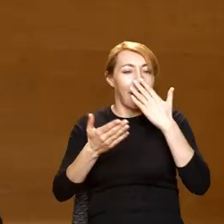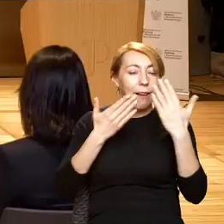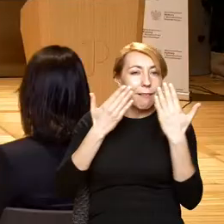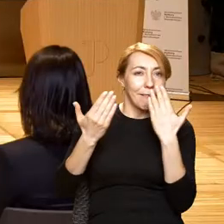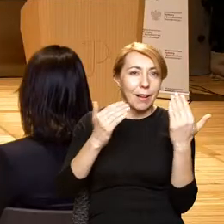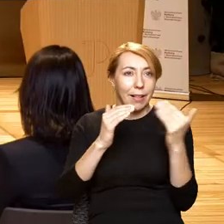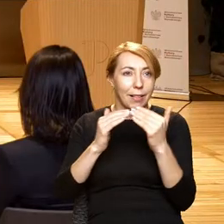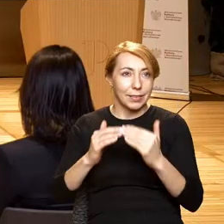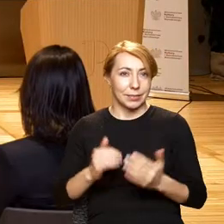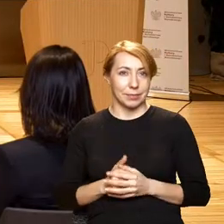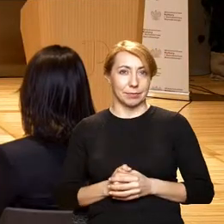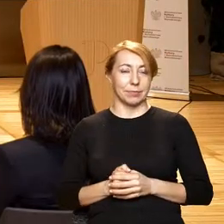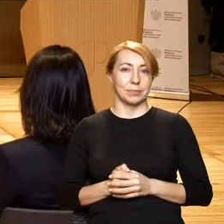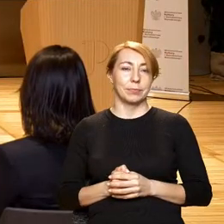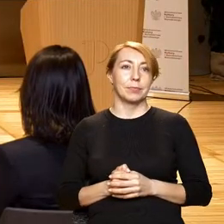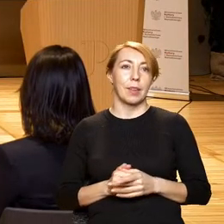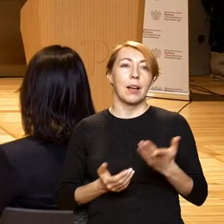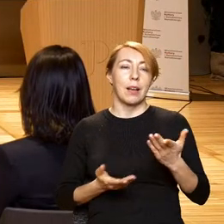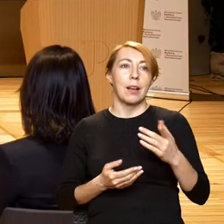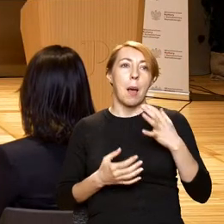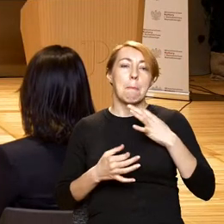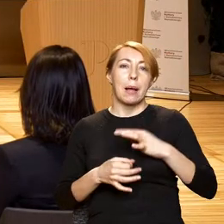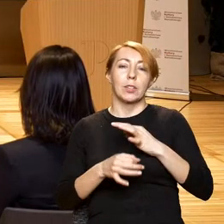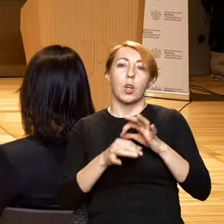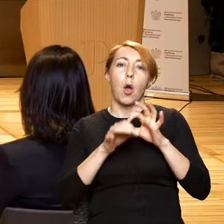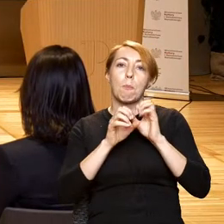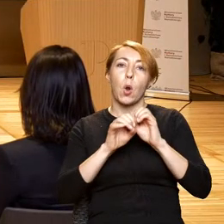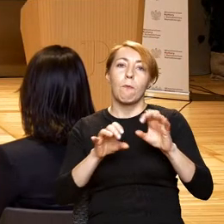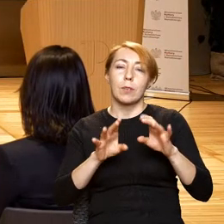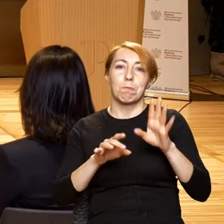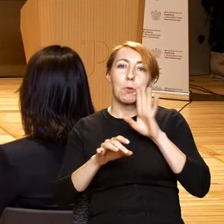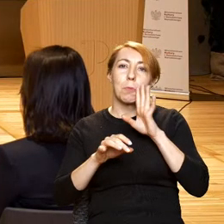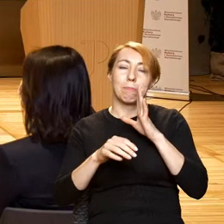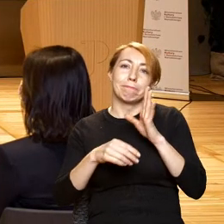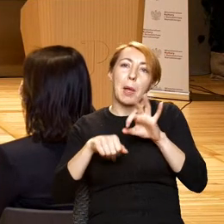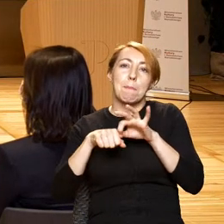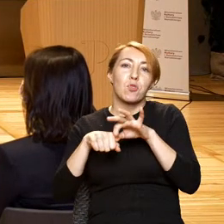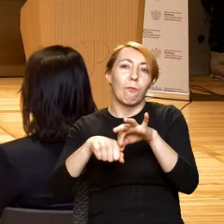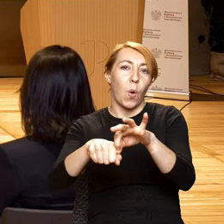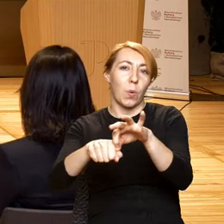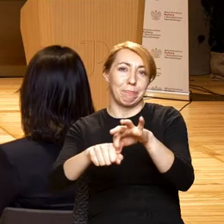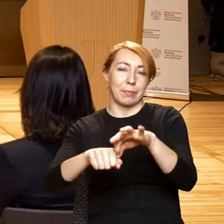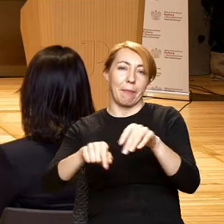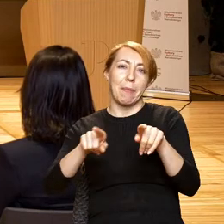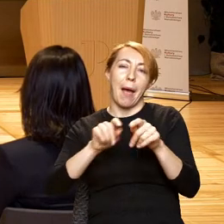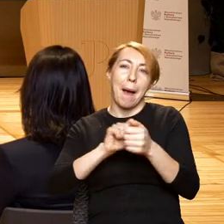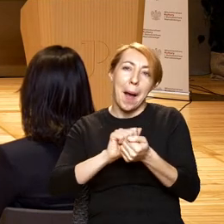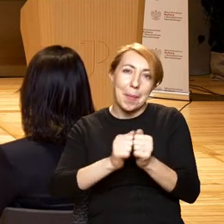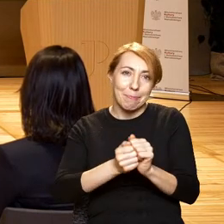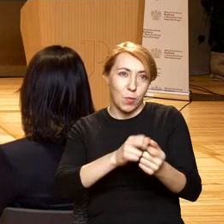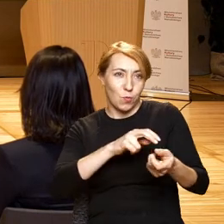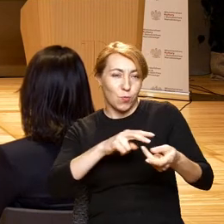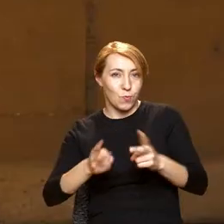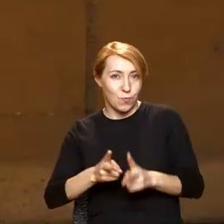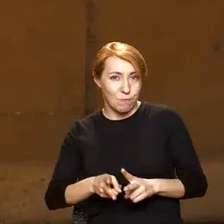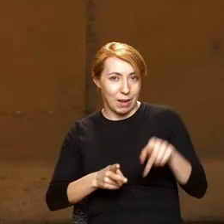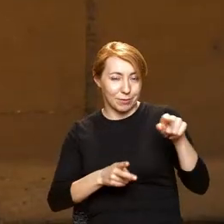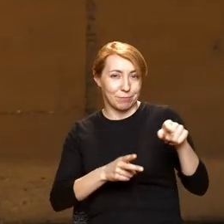że pani profesor jest takim przewodnikiem, bądź nawet tłumaczem. Tłumaczem tego